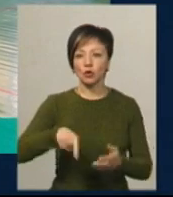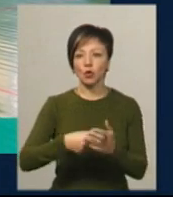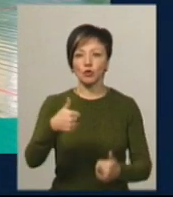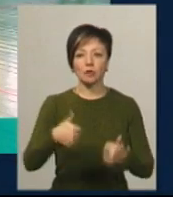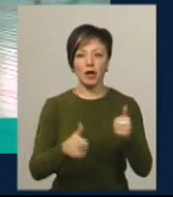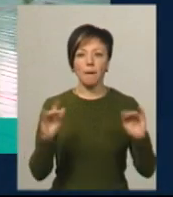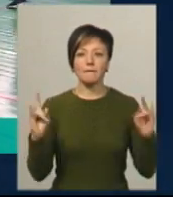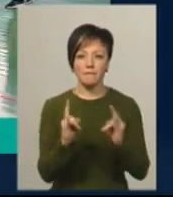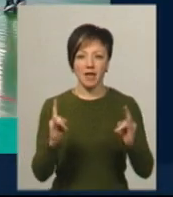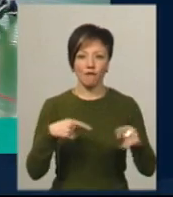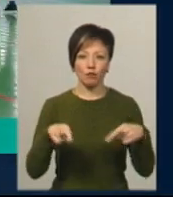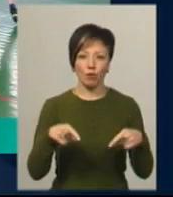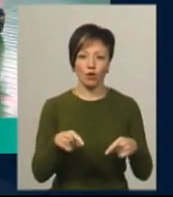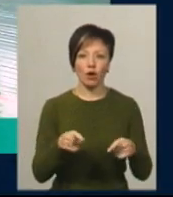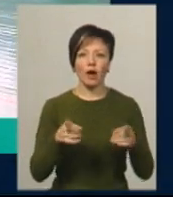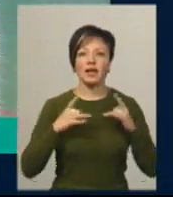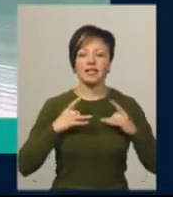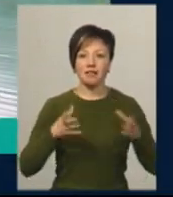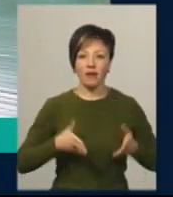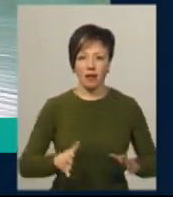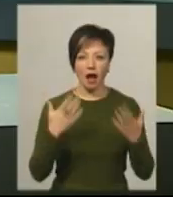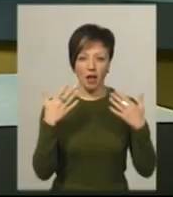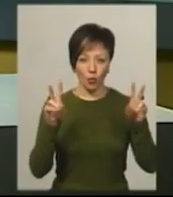турнірі з міні-футболу «Різдвяні канікули».